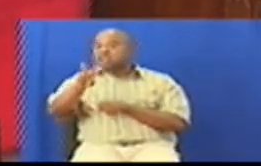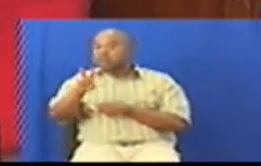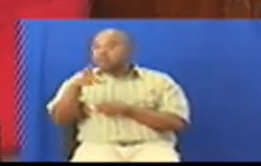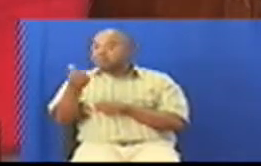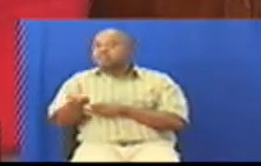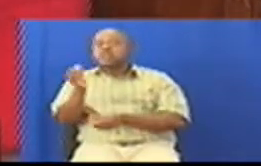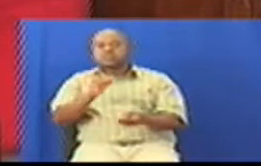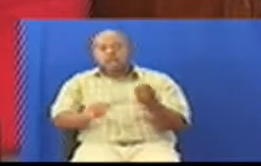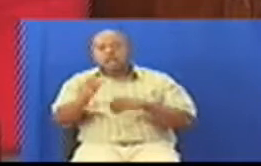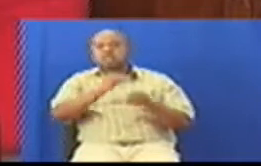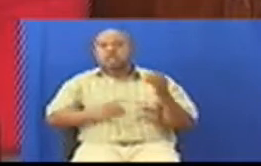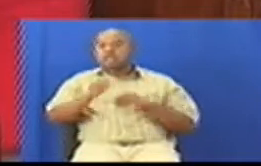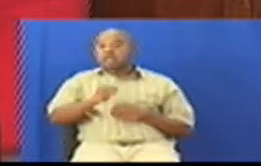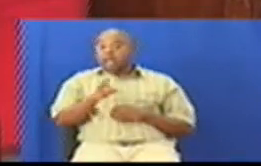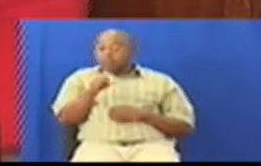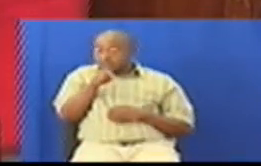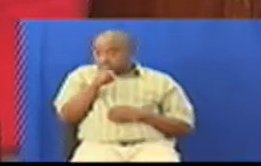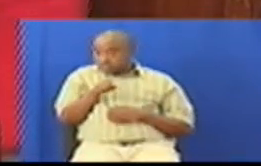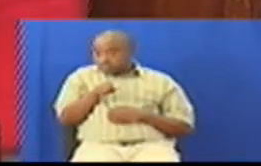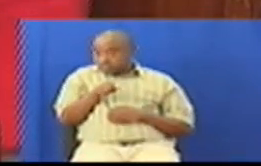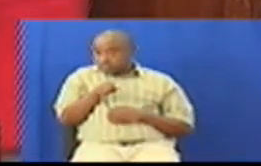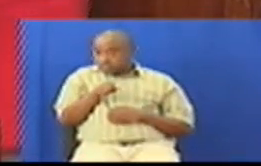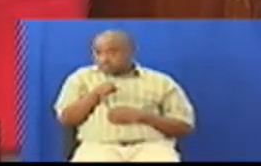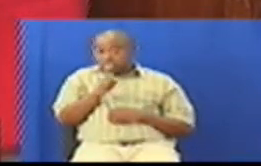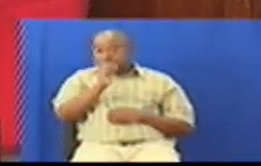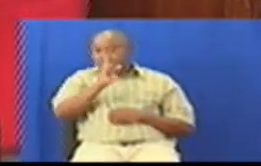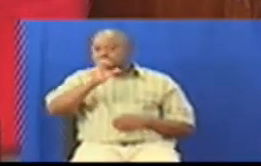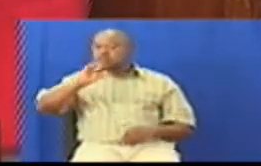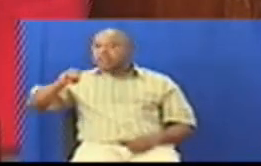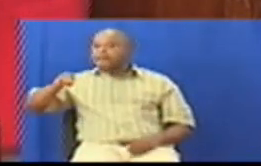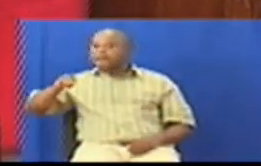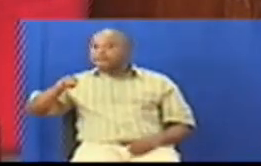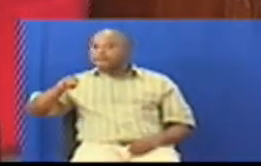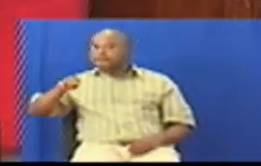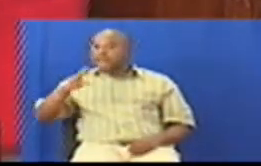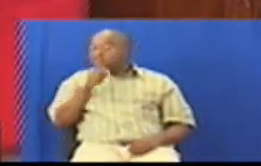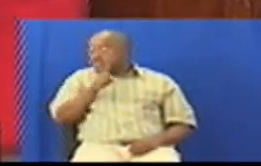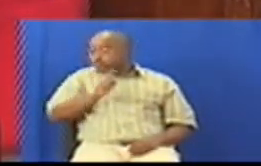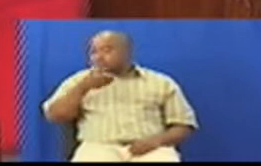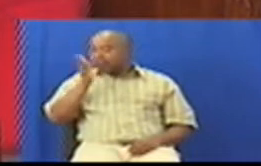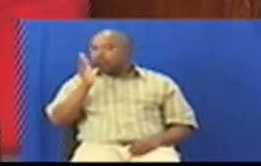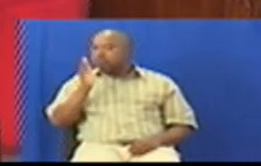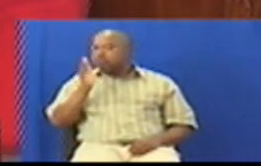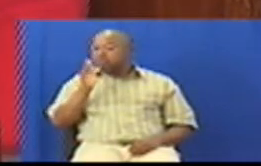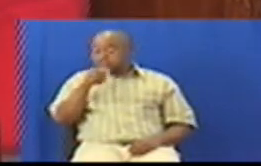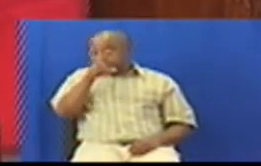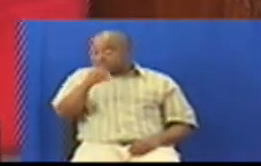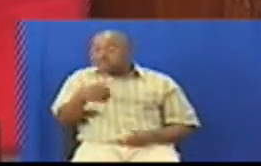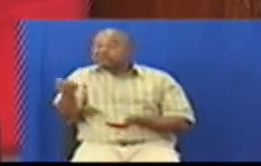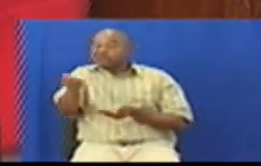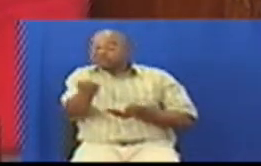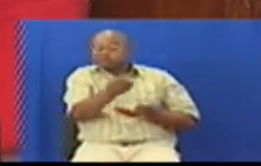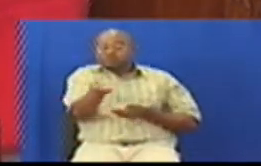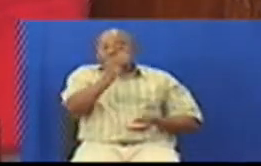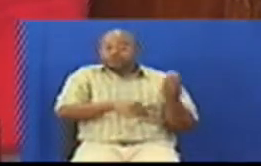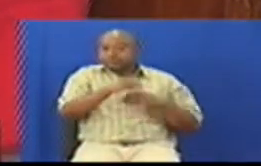walizokuwa wakizifanya, hazikuwa zinafanywa dhidi ya CCM, hazikuwa zinafanywa dhidi ya serikali, zilikuwa zinafanywa dhidi